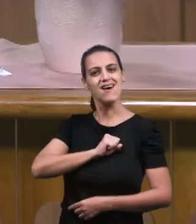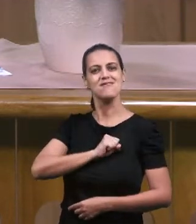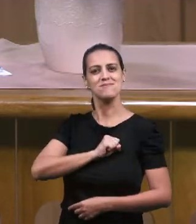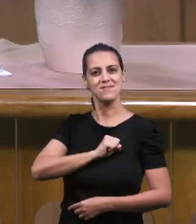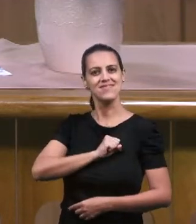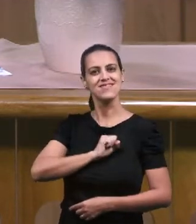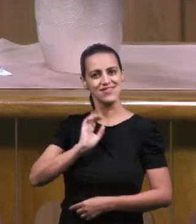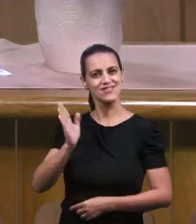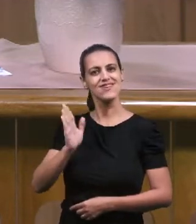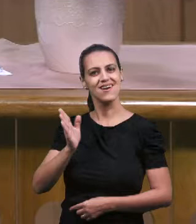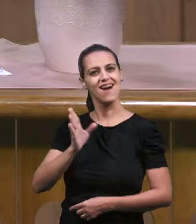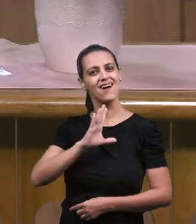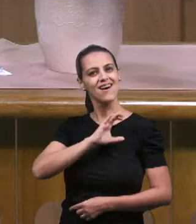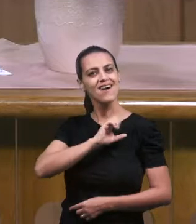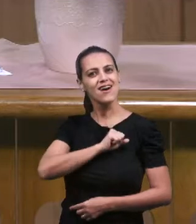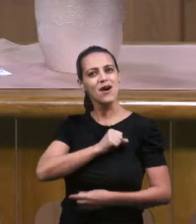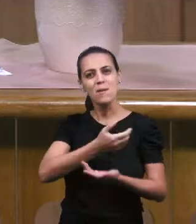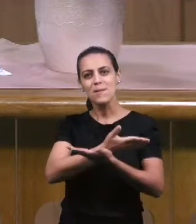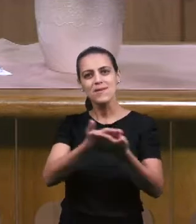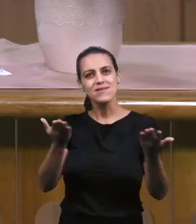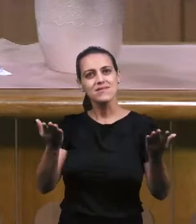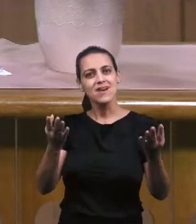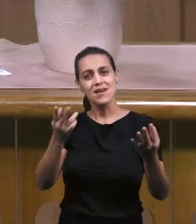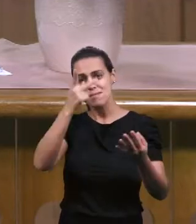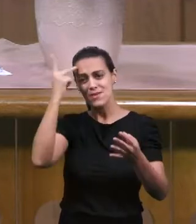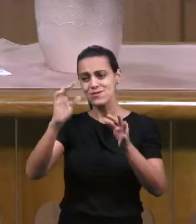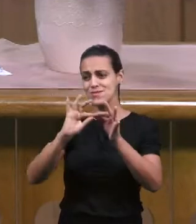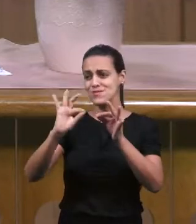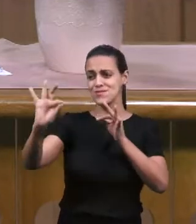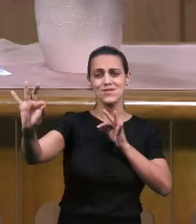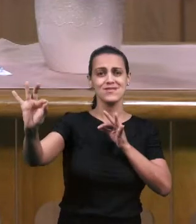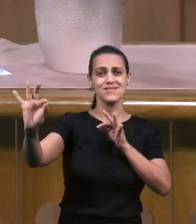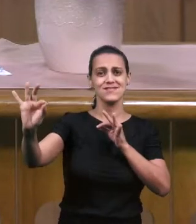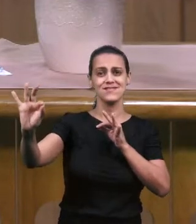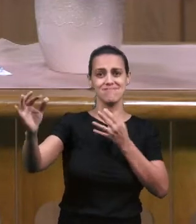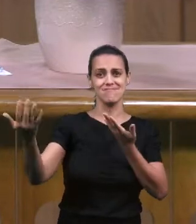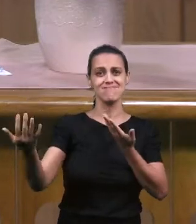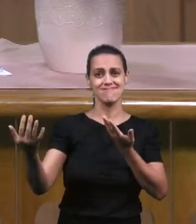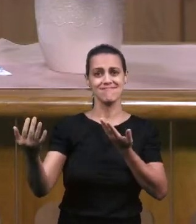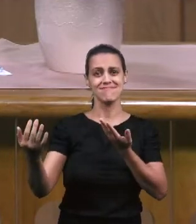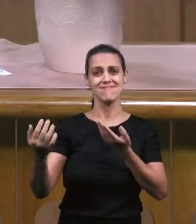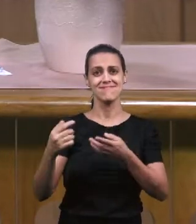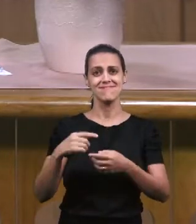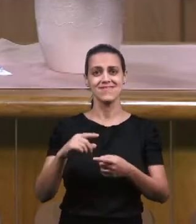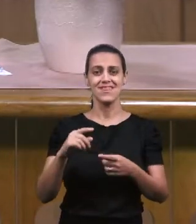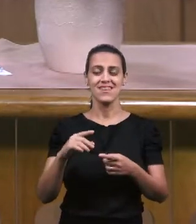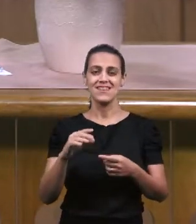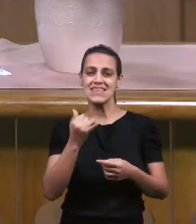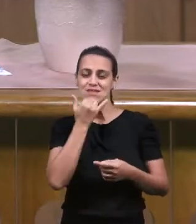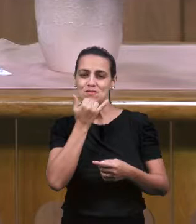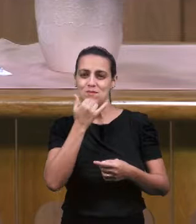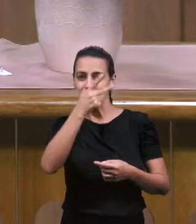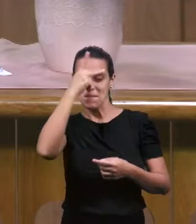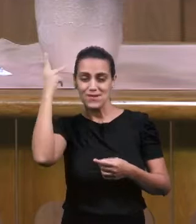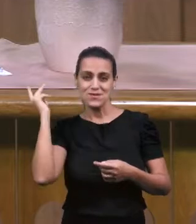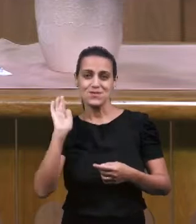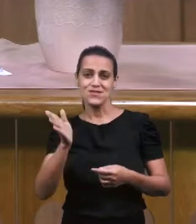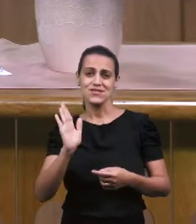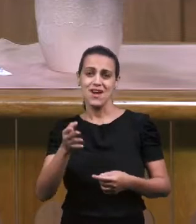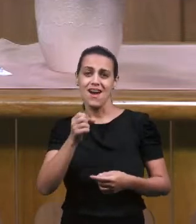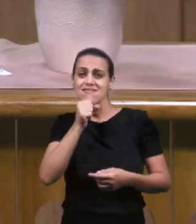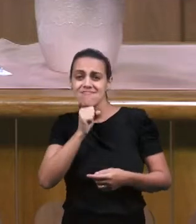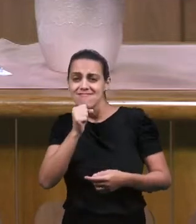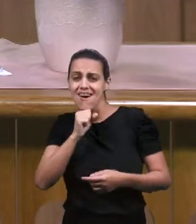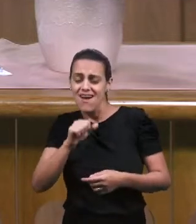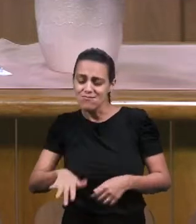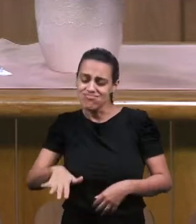déjà ceux, n'est-ce pas, qui sont très loin déjà dans l'âge, ont déjà vécu des